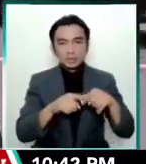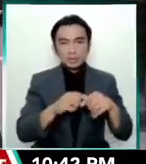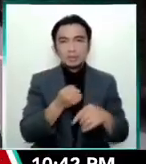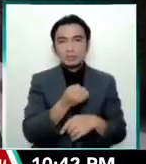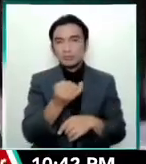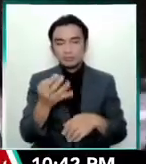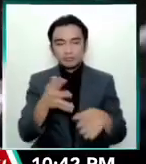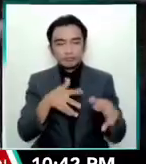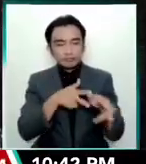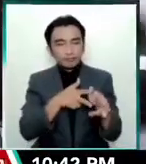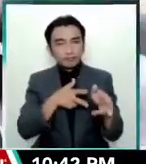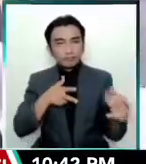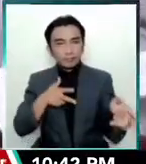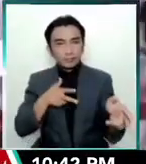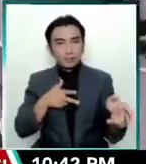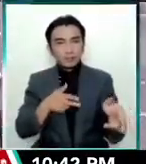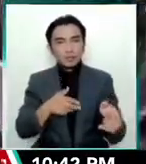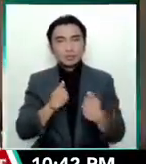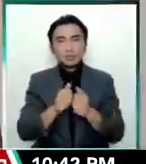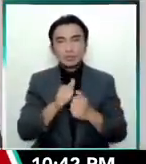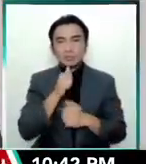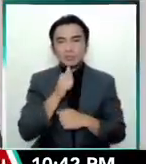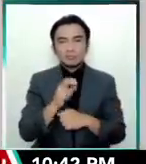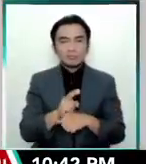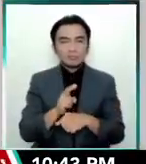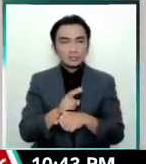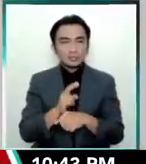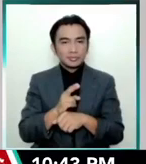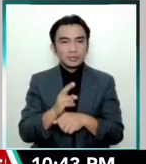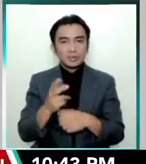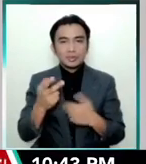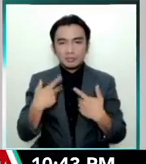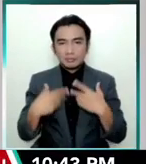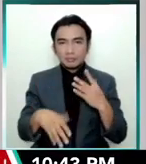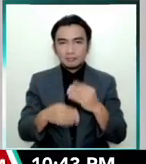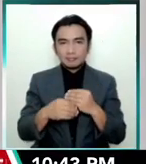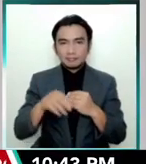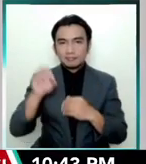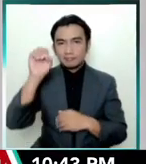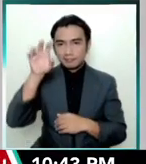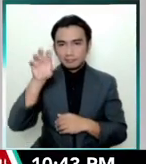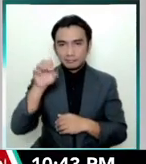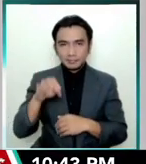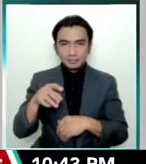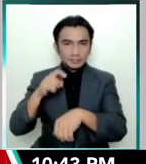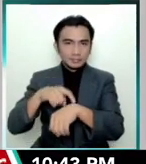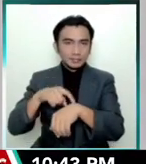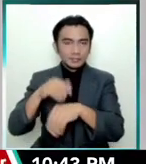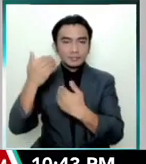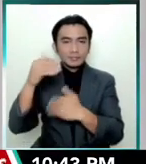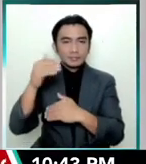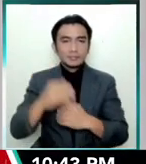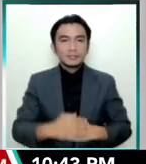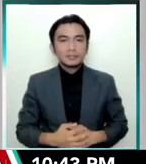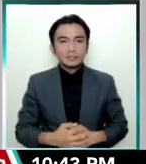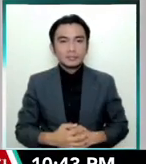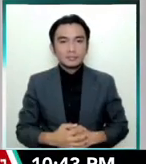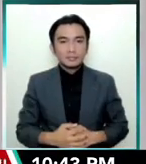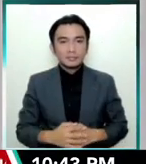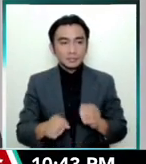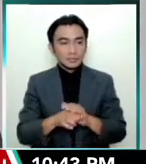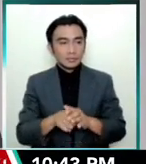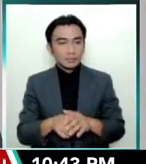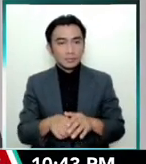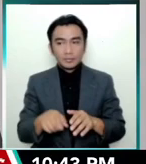sasakyan kaya hindi pwedeng lagyan ng timer. Di ba, intersection? Opo. Dito sa right side,